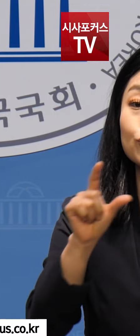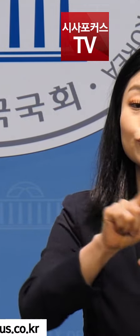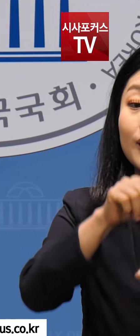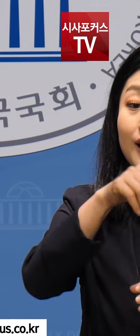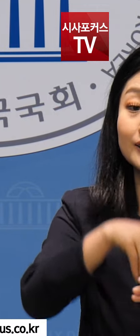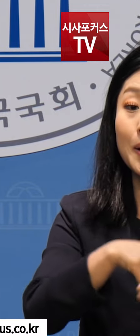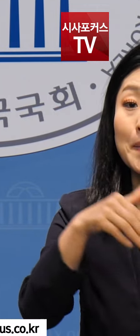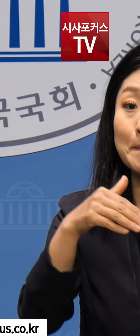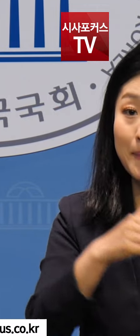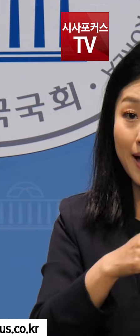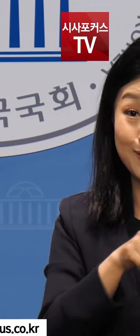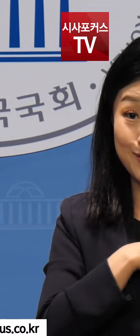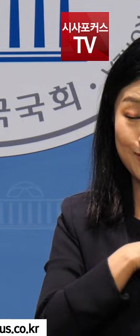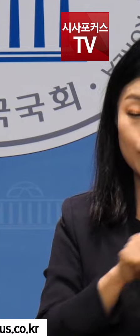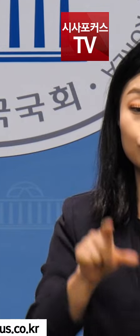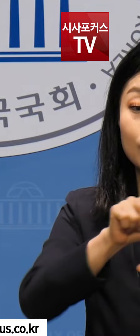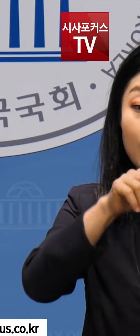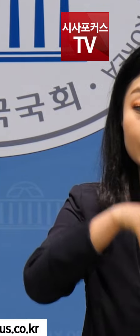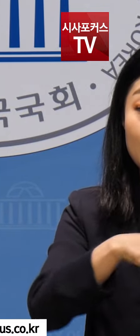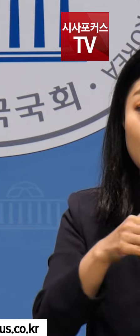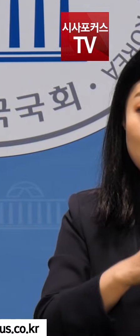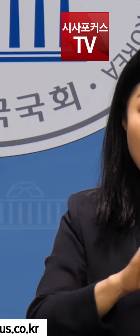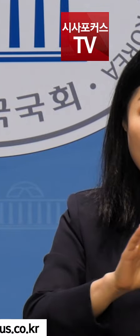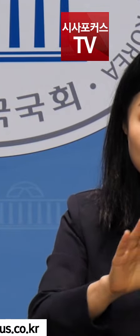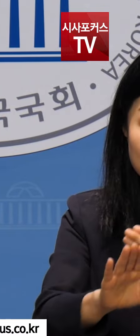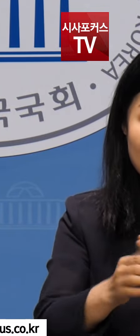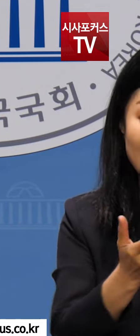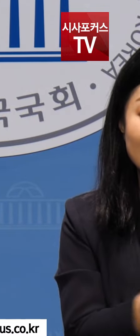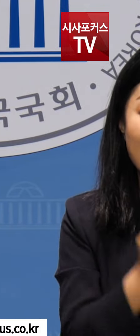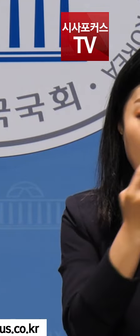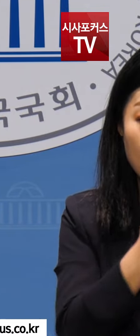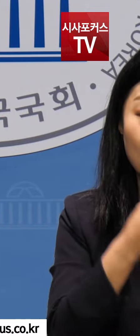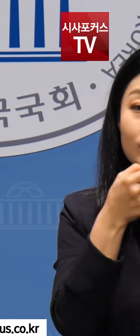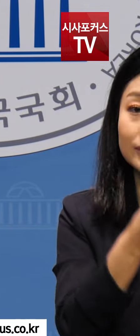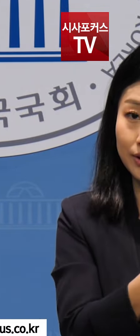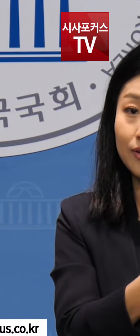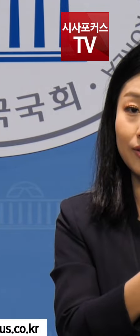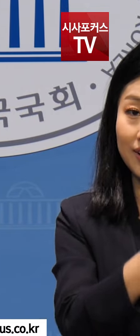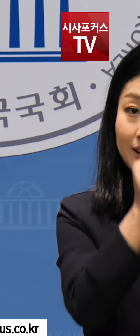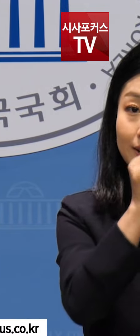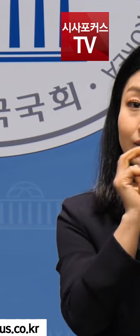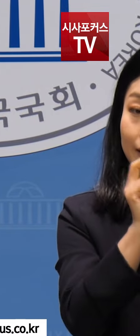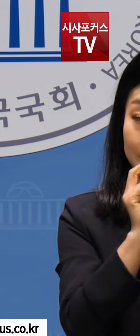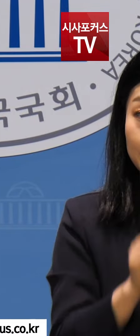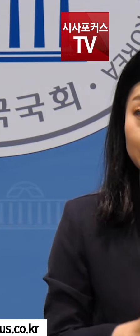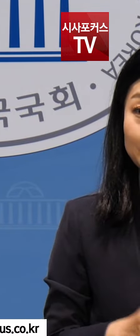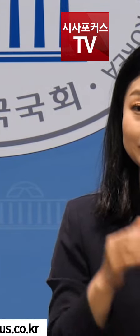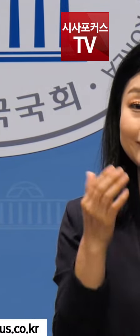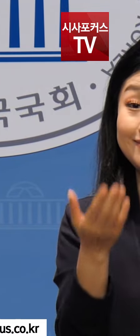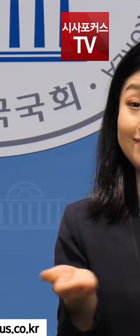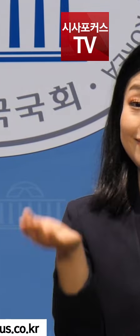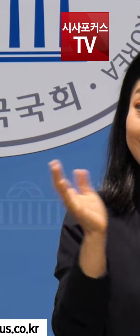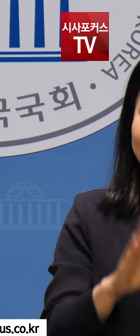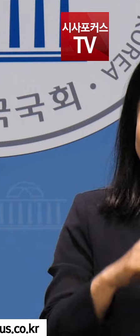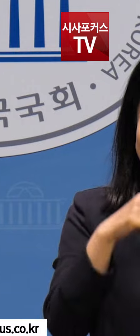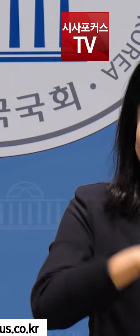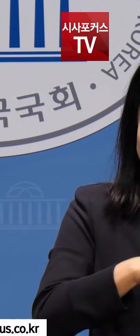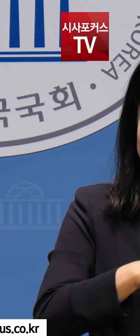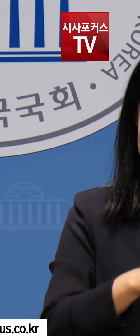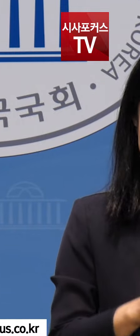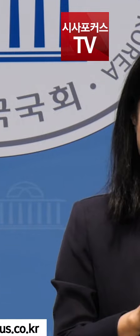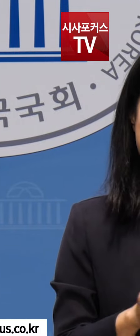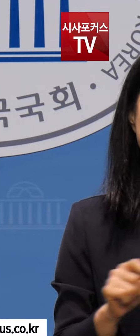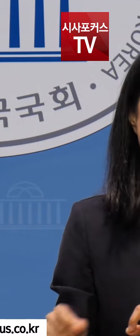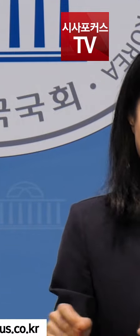재보궐선거가 끝나고 금투세 당론을 확정하겠다는 것입니다. 그런데 이미 민주당 내부에서는 유예로